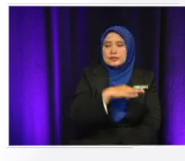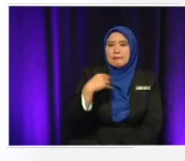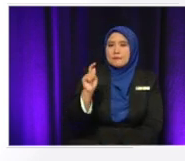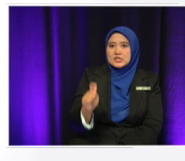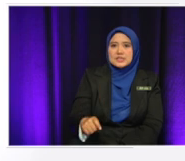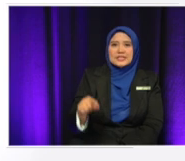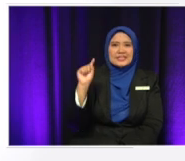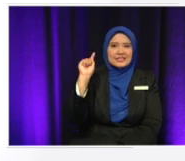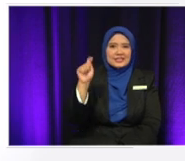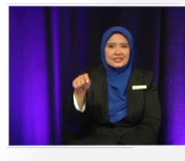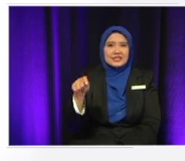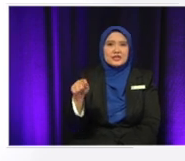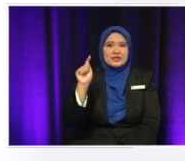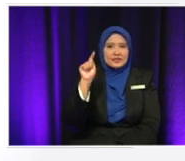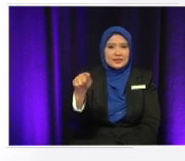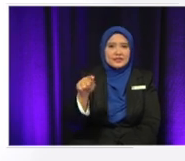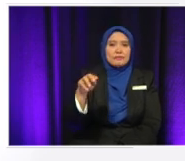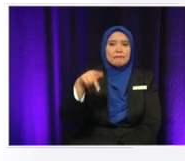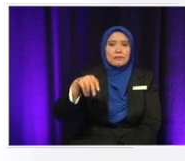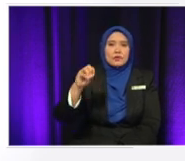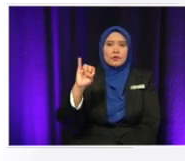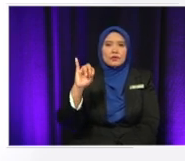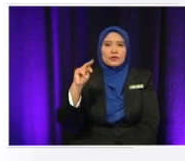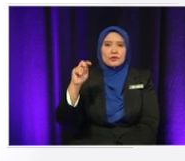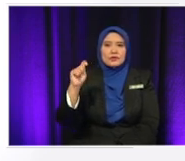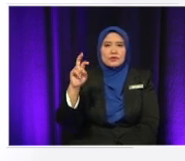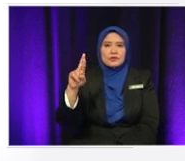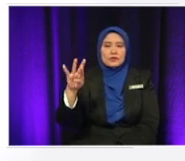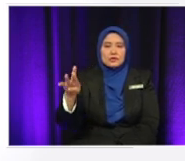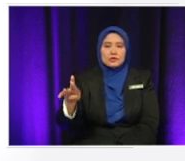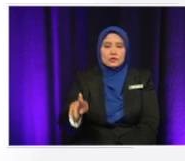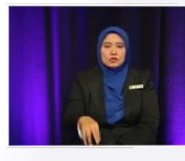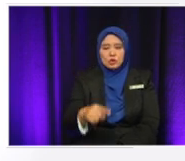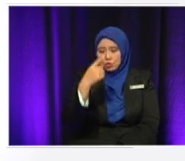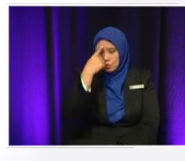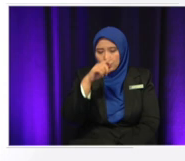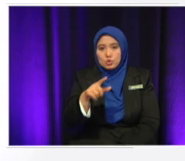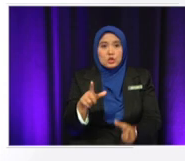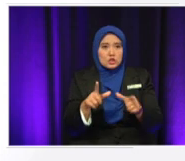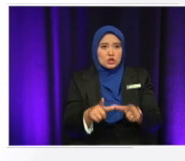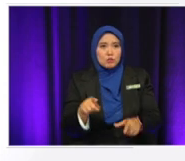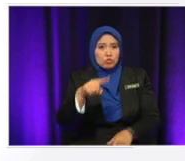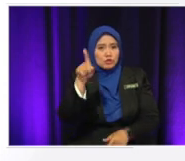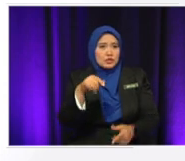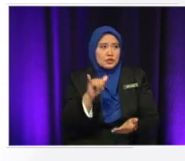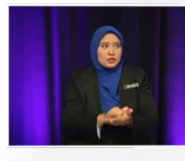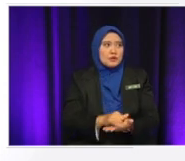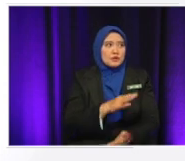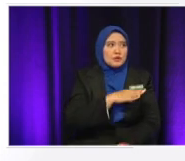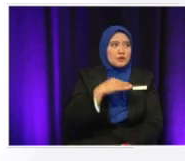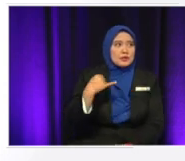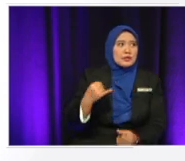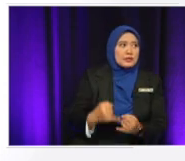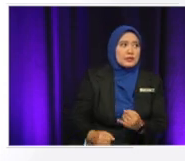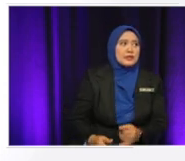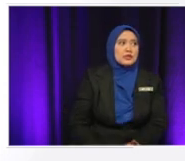and text kepada bulatan tersebut dan pergi kepada menu text attage to PAF maksudnya